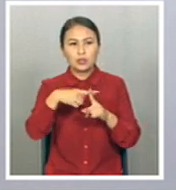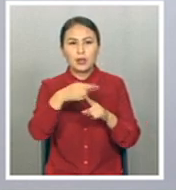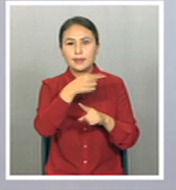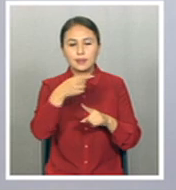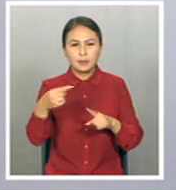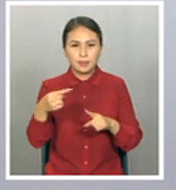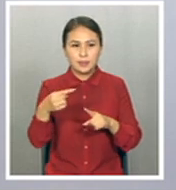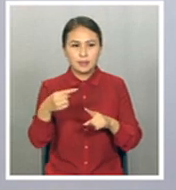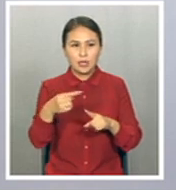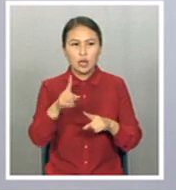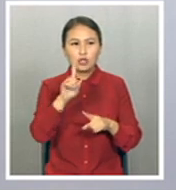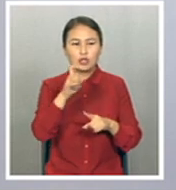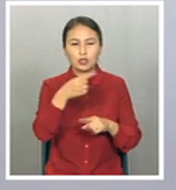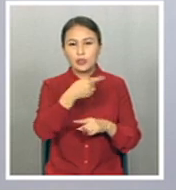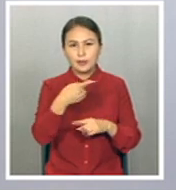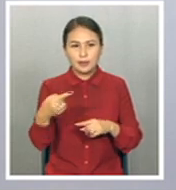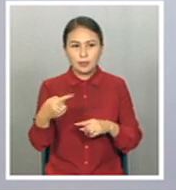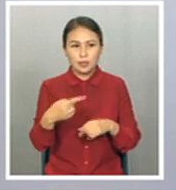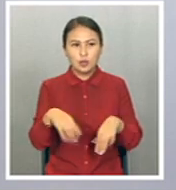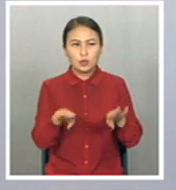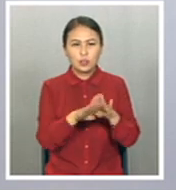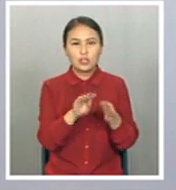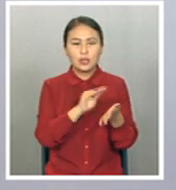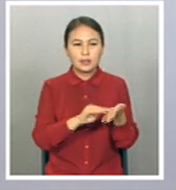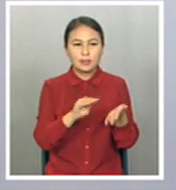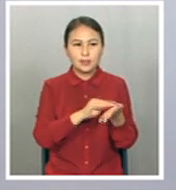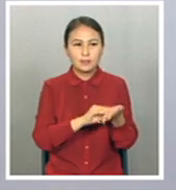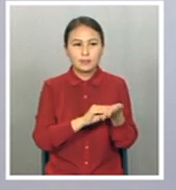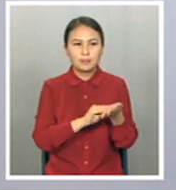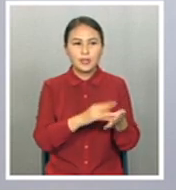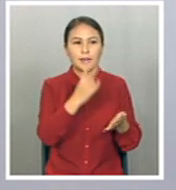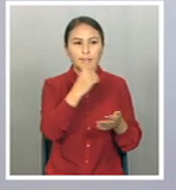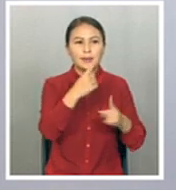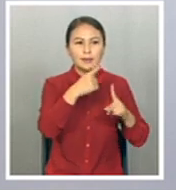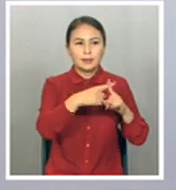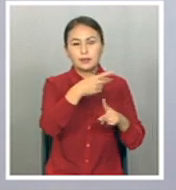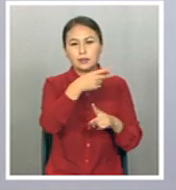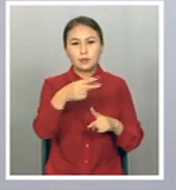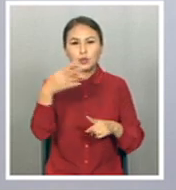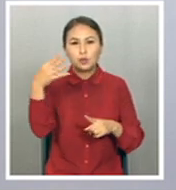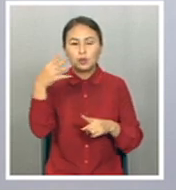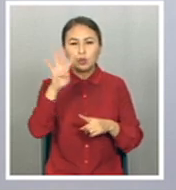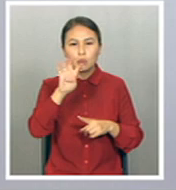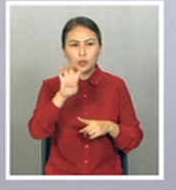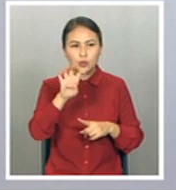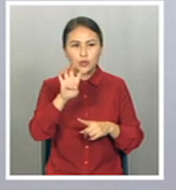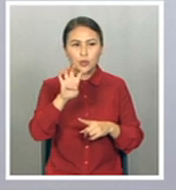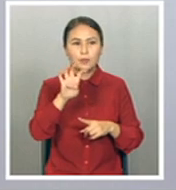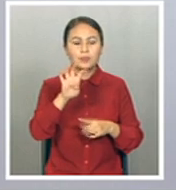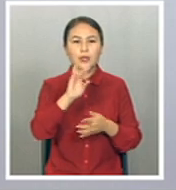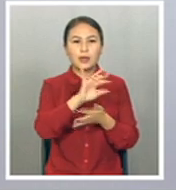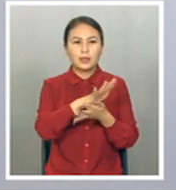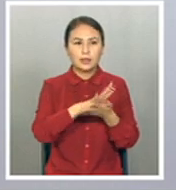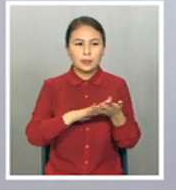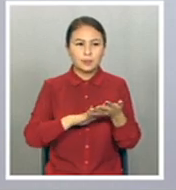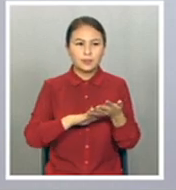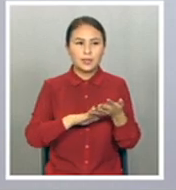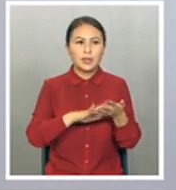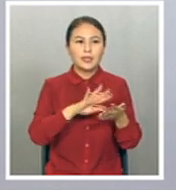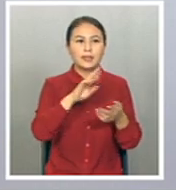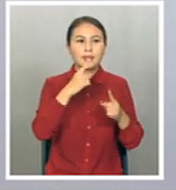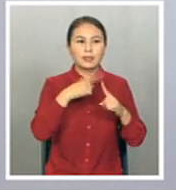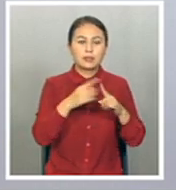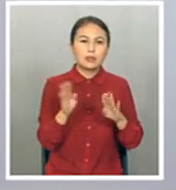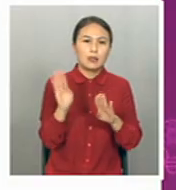азайтамыз. Яғни 100 азайтамыз. Жазайық сонда. 2x тең болады 400-ге. Әрі қарай x-тің алдында 2